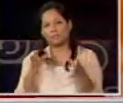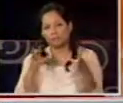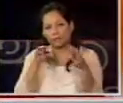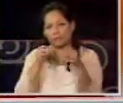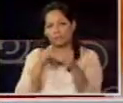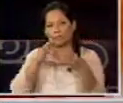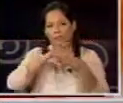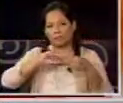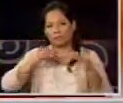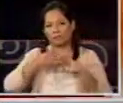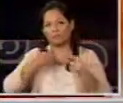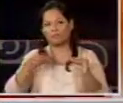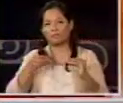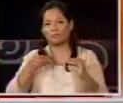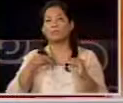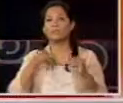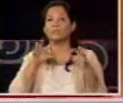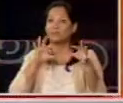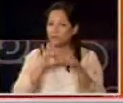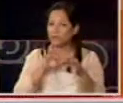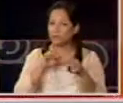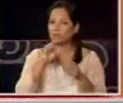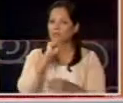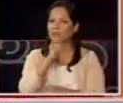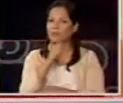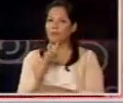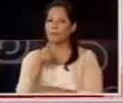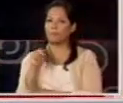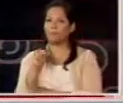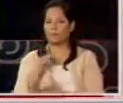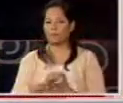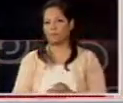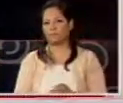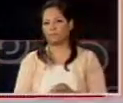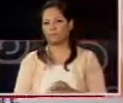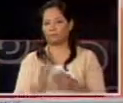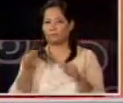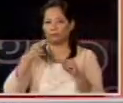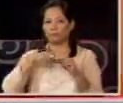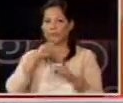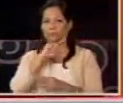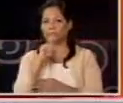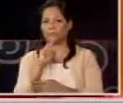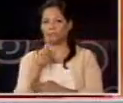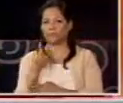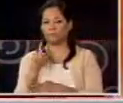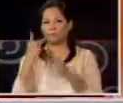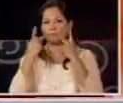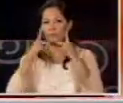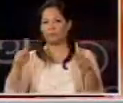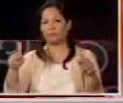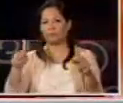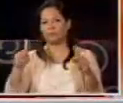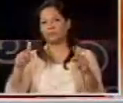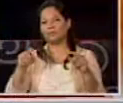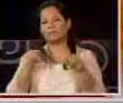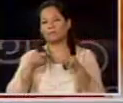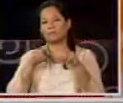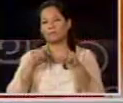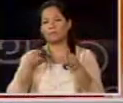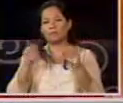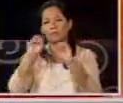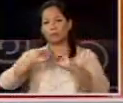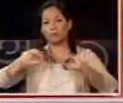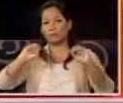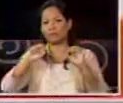sarin. Okay, karagdagan lang ano, yung dadagdagan ko lang yung katanungan mo doon sa public auction. Walang masama